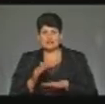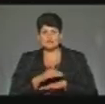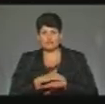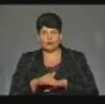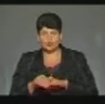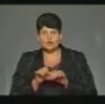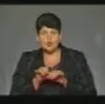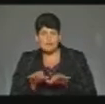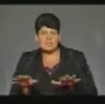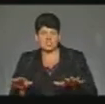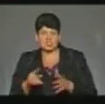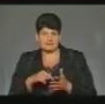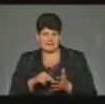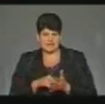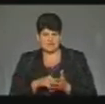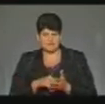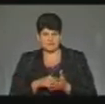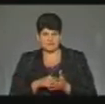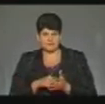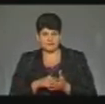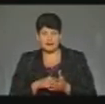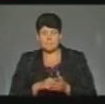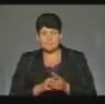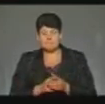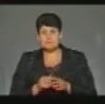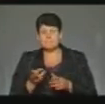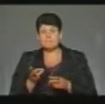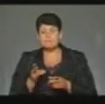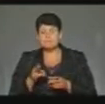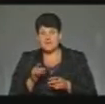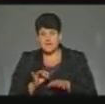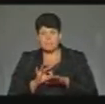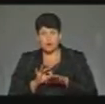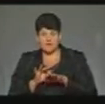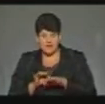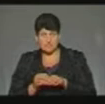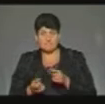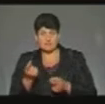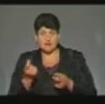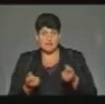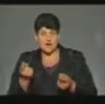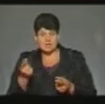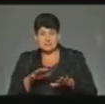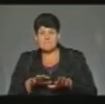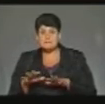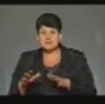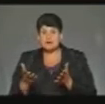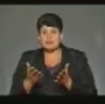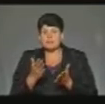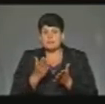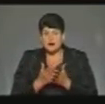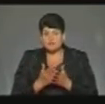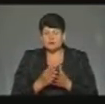мережі в місті. При проведенні виявляються ті місця, які, скажімо, мають відповідні